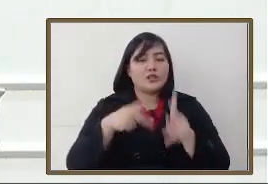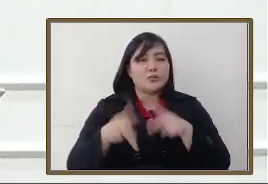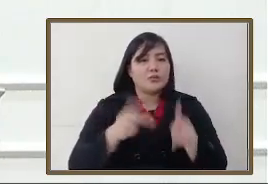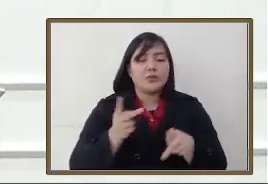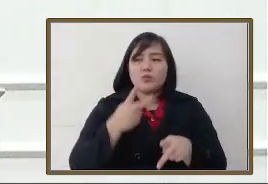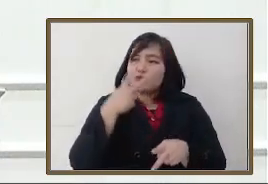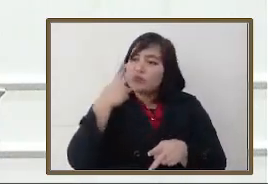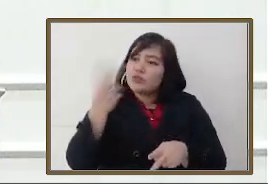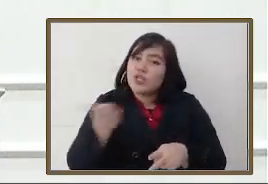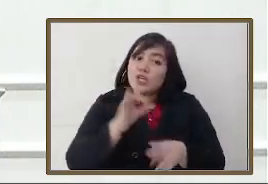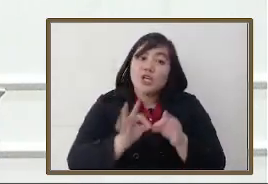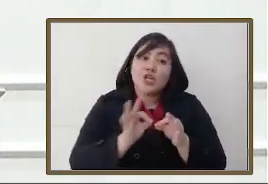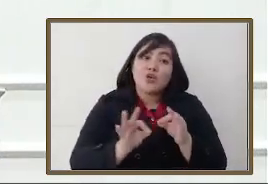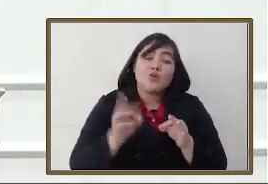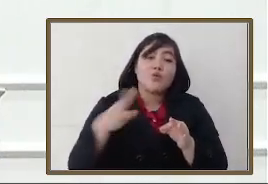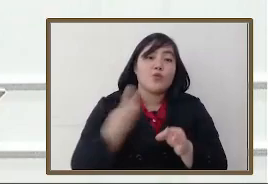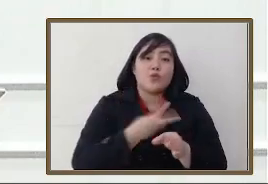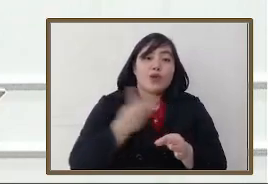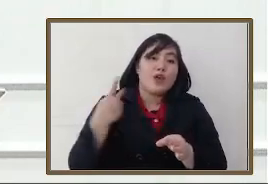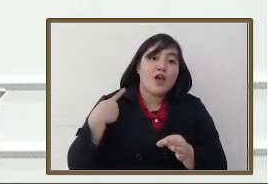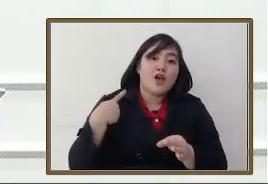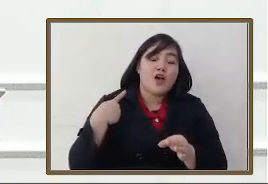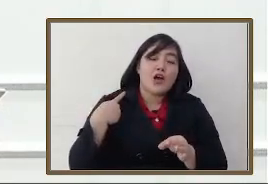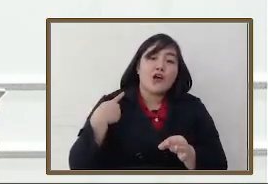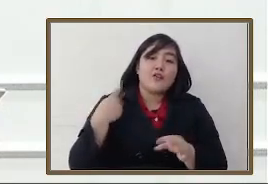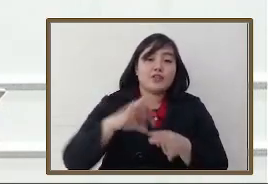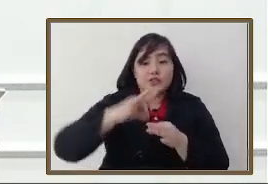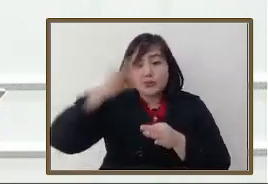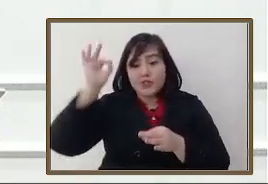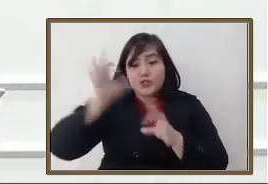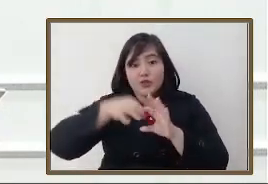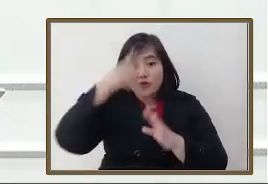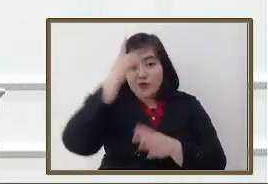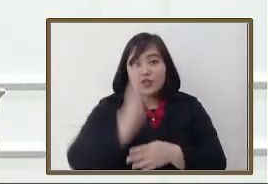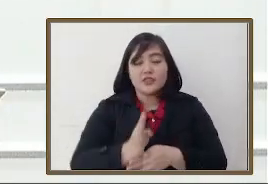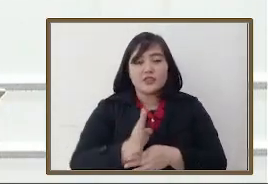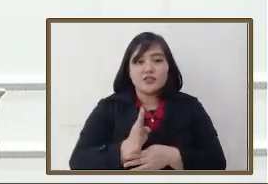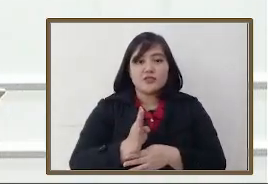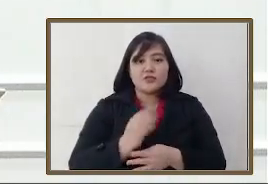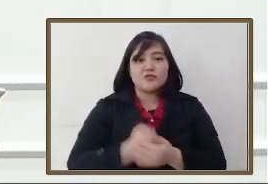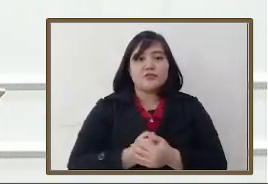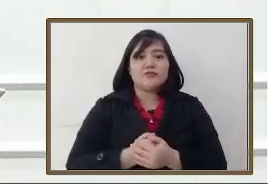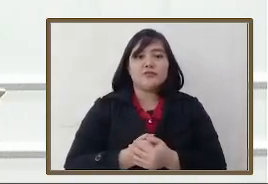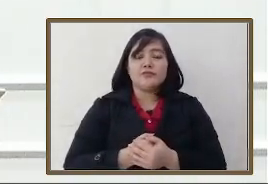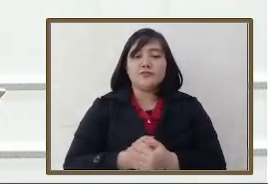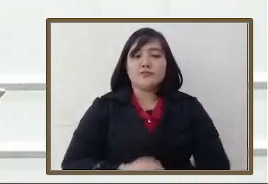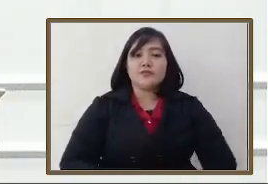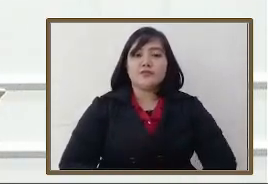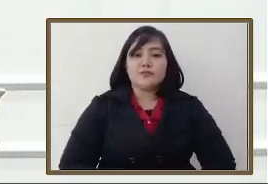If the Spirit of God is a witness, who can see it?